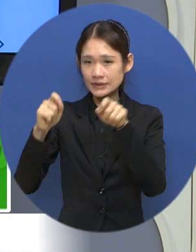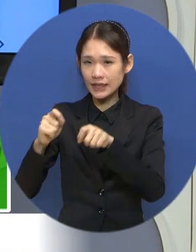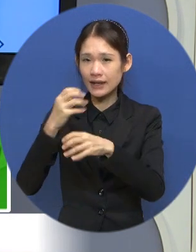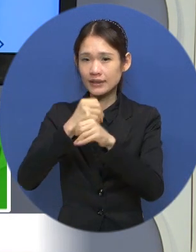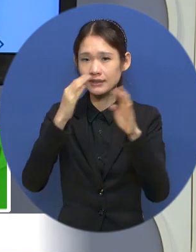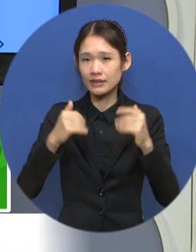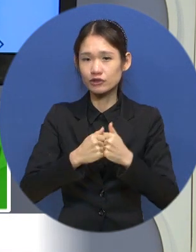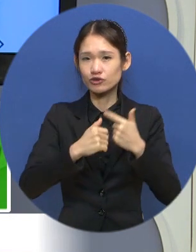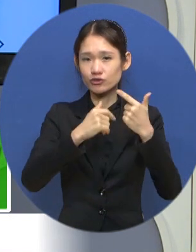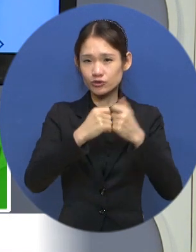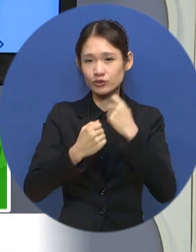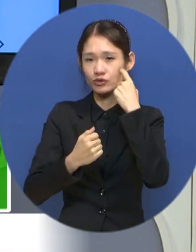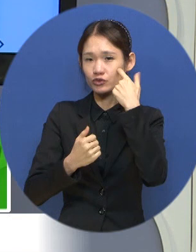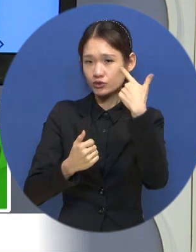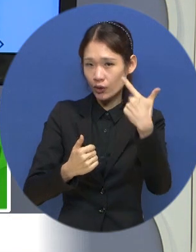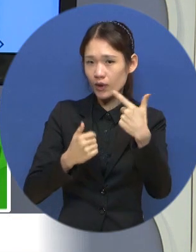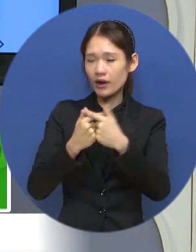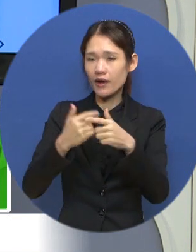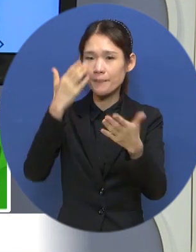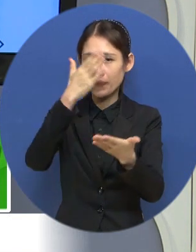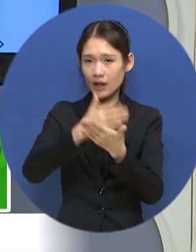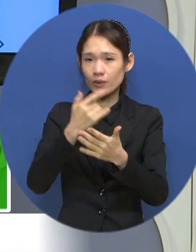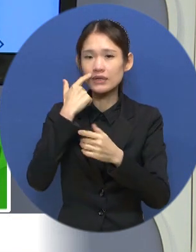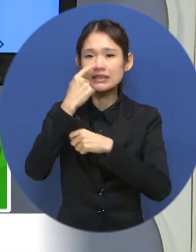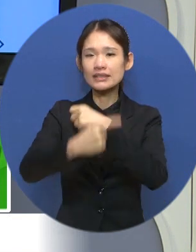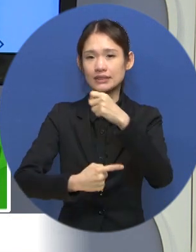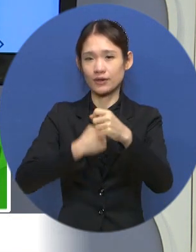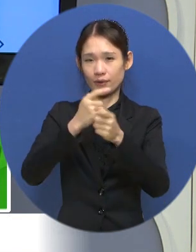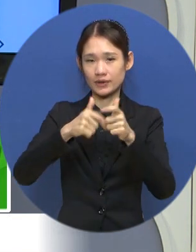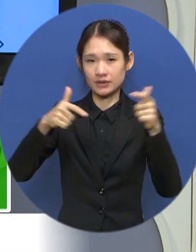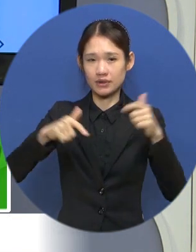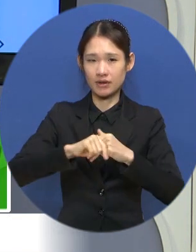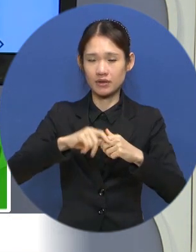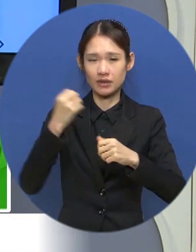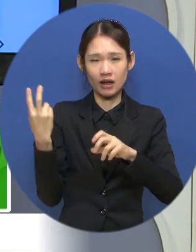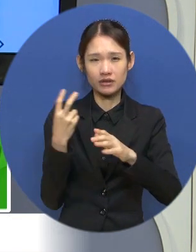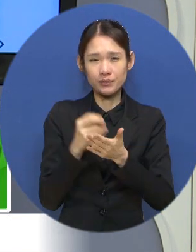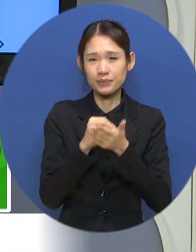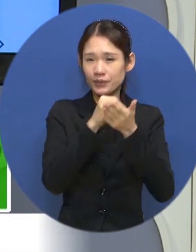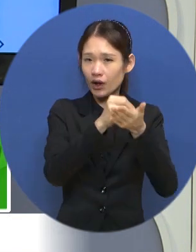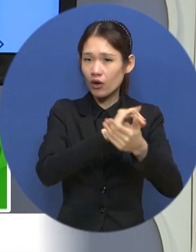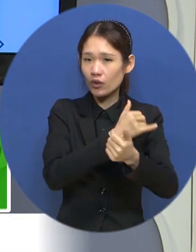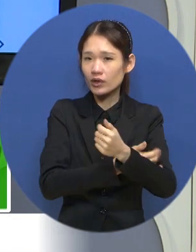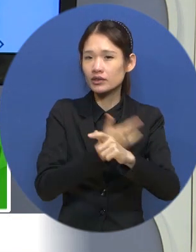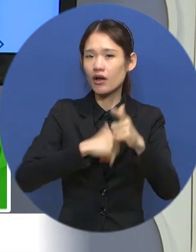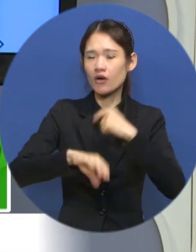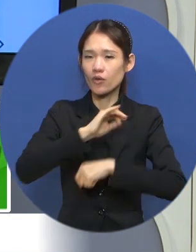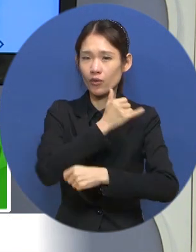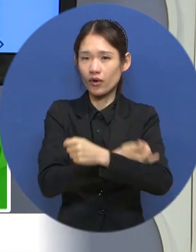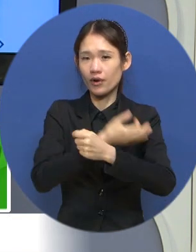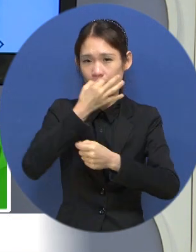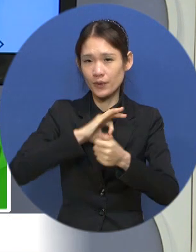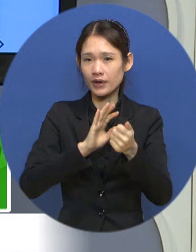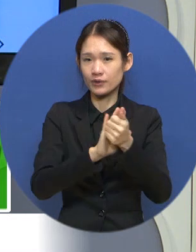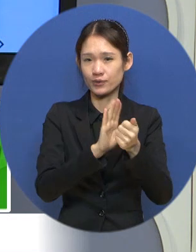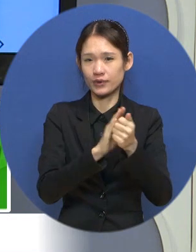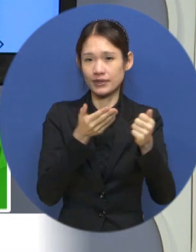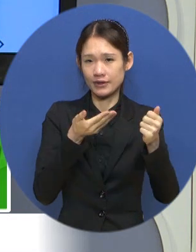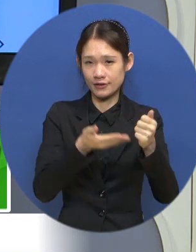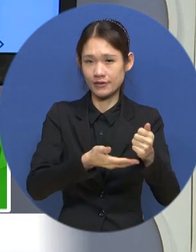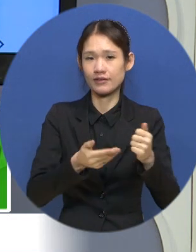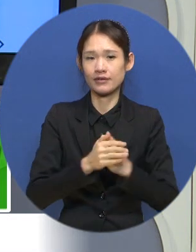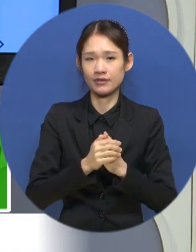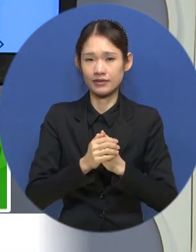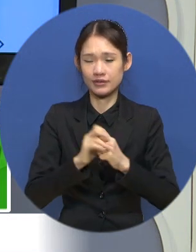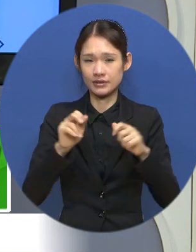1년으로 내려 활동지원 급여 갱신 신청 에 어려운 수급자의 권익을 보호 하도록 했습니다 특히